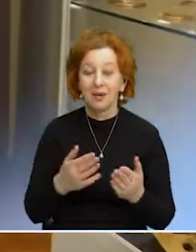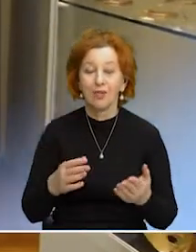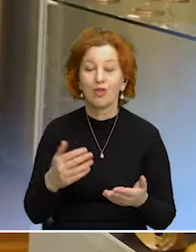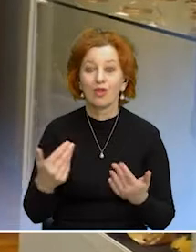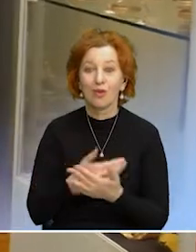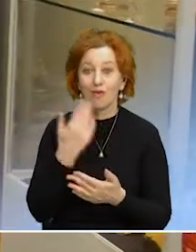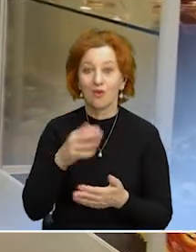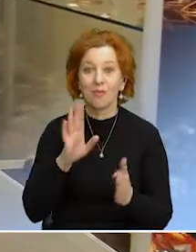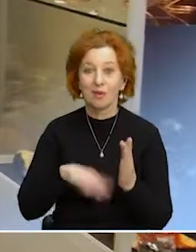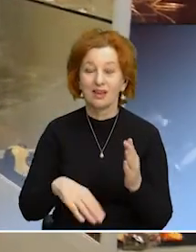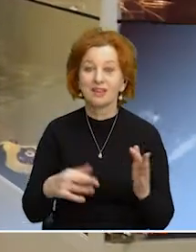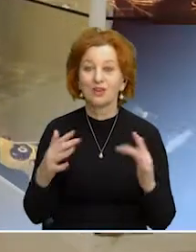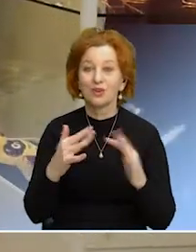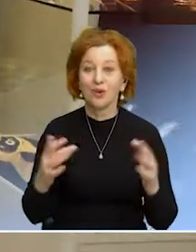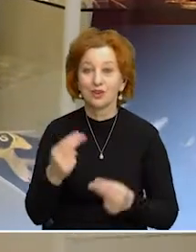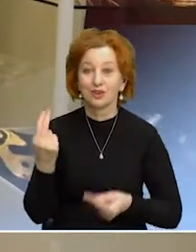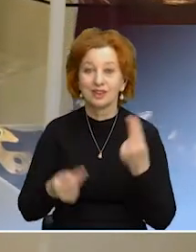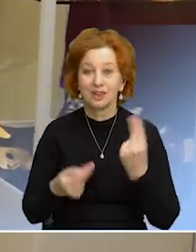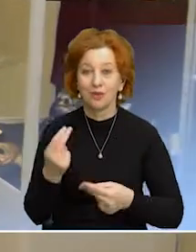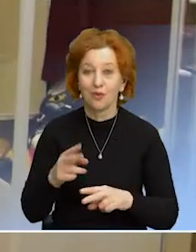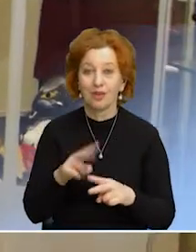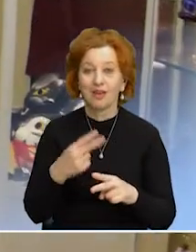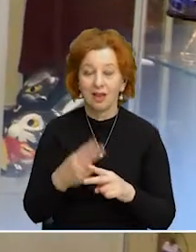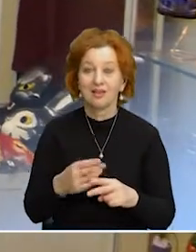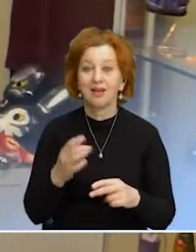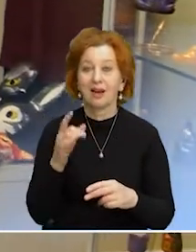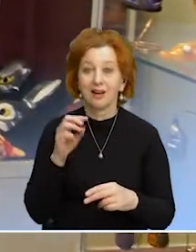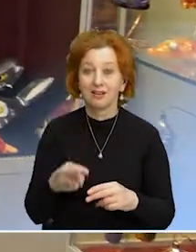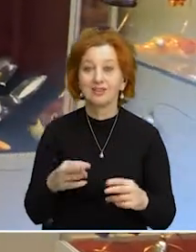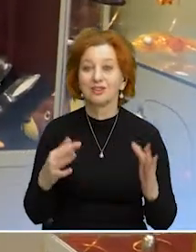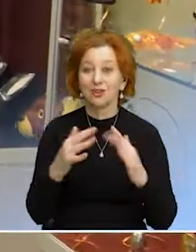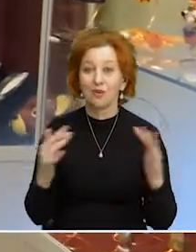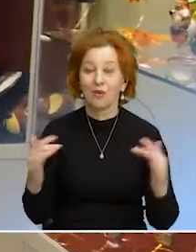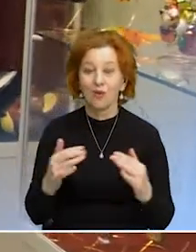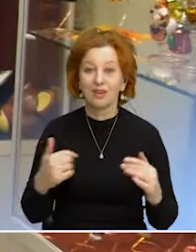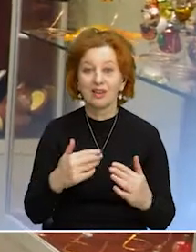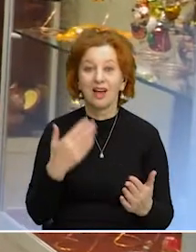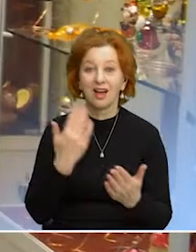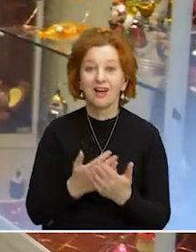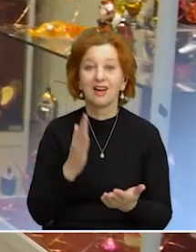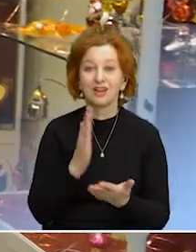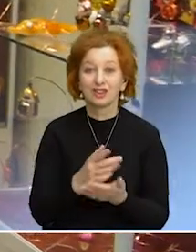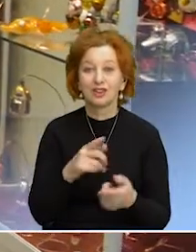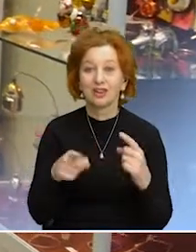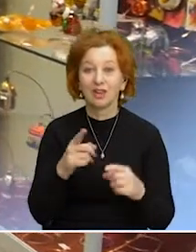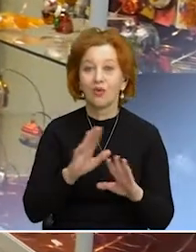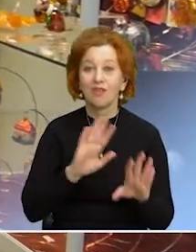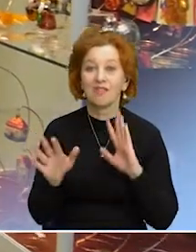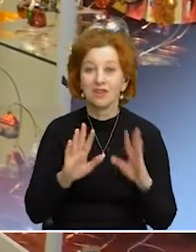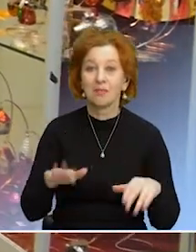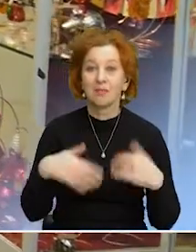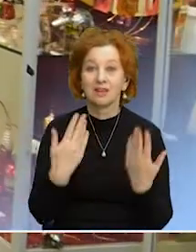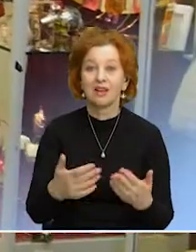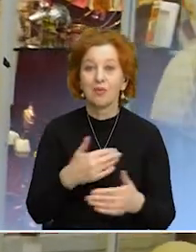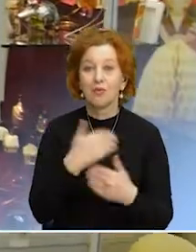Нового года без елочных игрушек? Даже если это арт-елка. В общем, я решила, что выставка, на которой